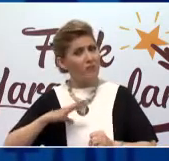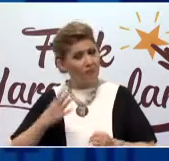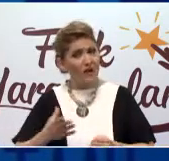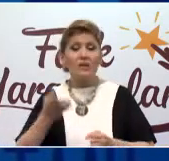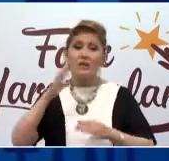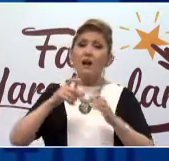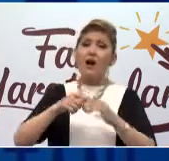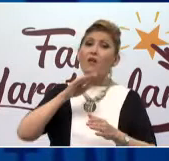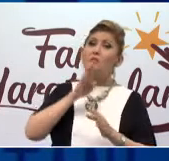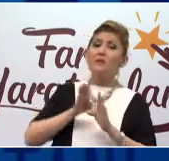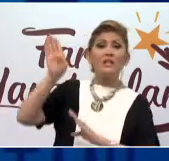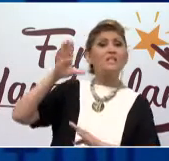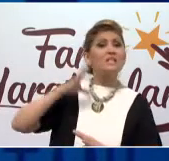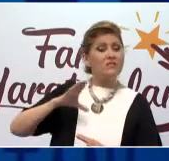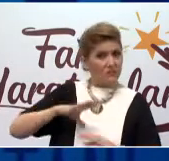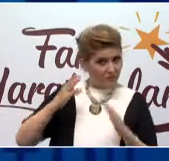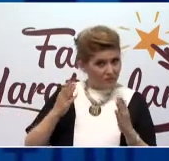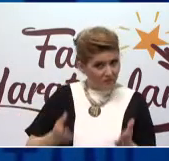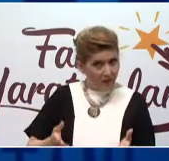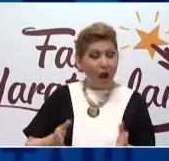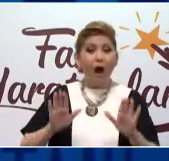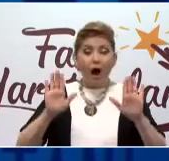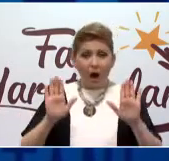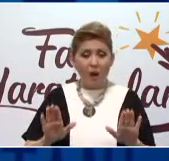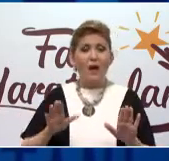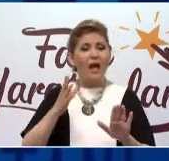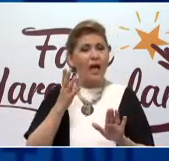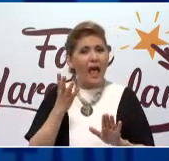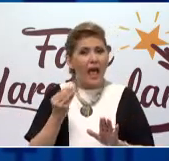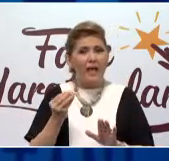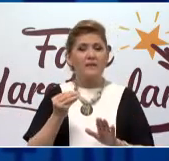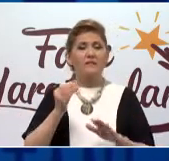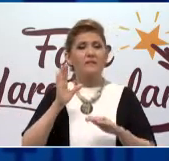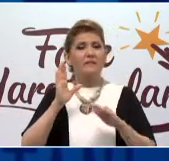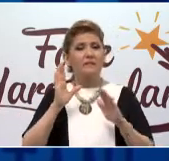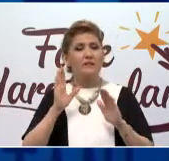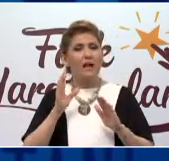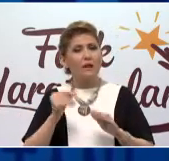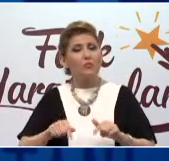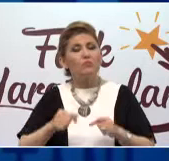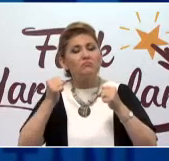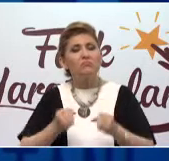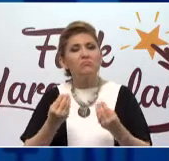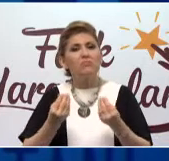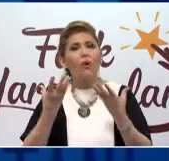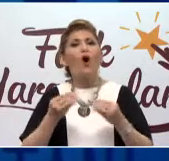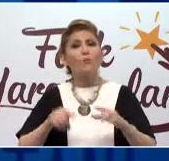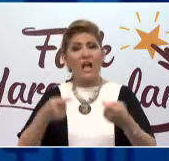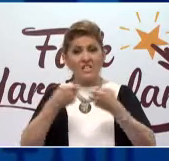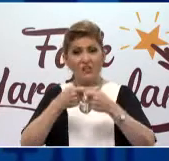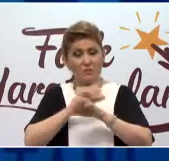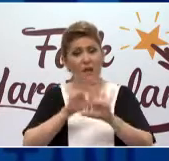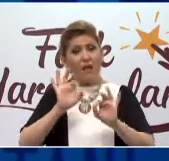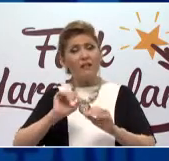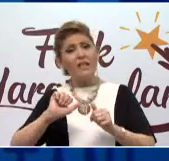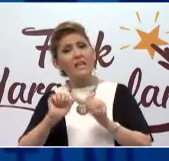batıya gitmeyi isteyenler var. Ama en nihayetinde hali hazırda burada kalamıyorlar. Yani evet. savaş bittiğinde geri